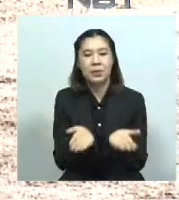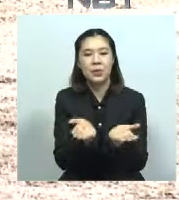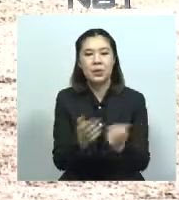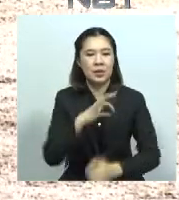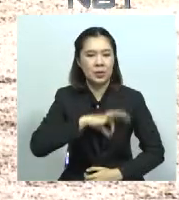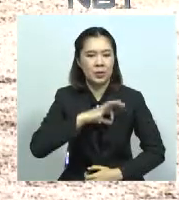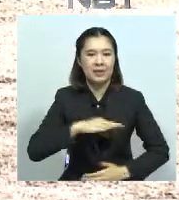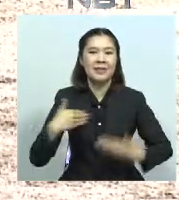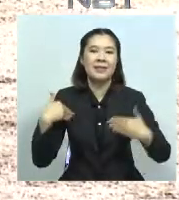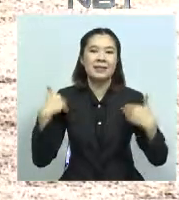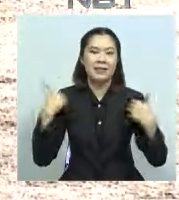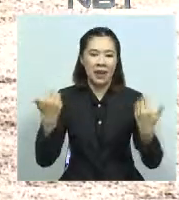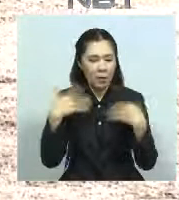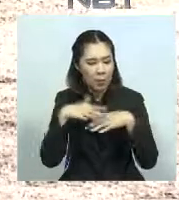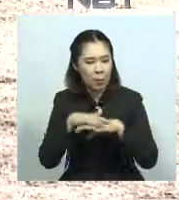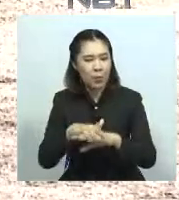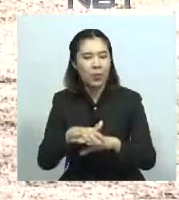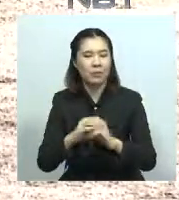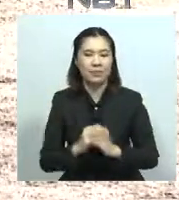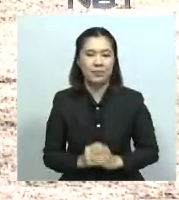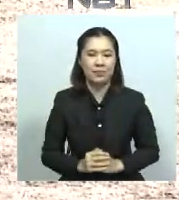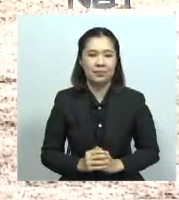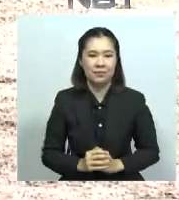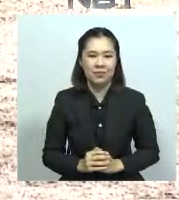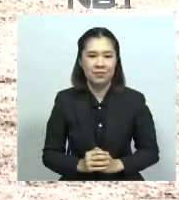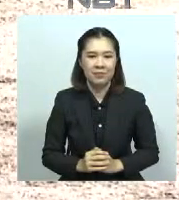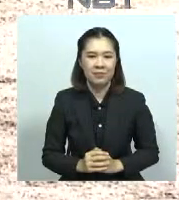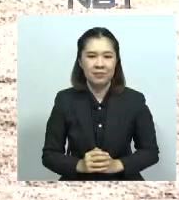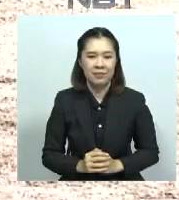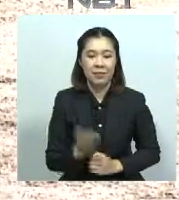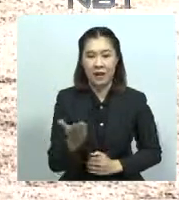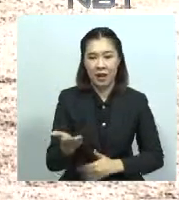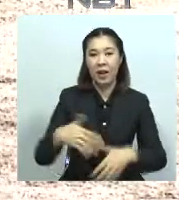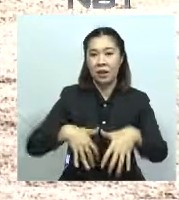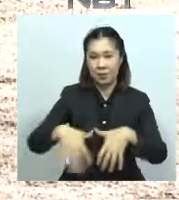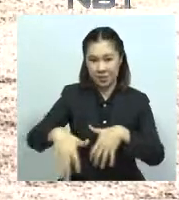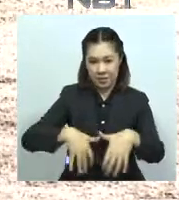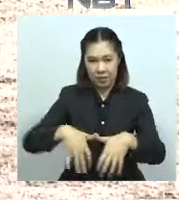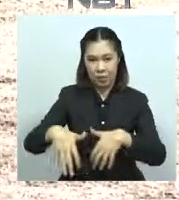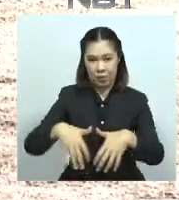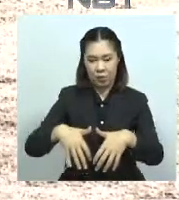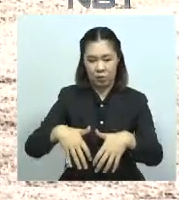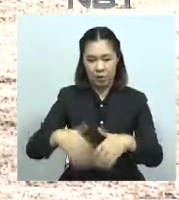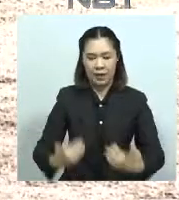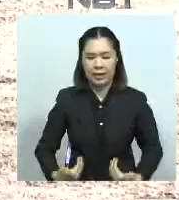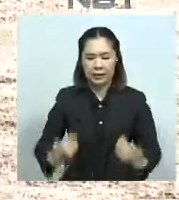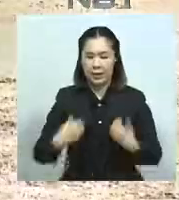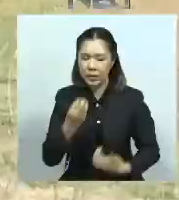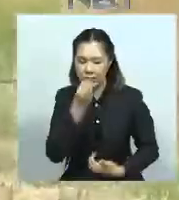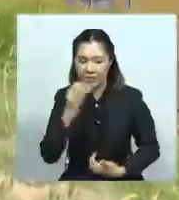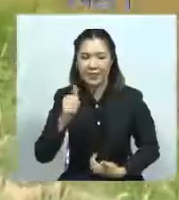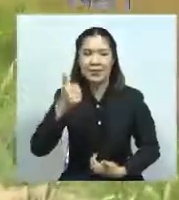กดีใจที่ได้มีส่วนร่วมให้ประชาชนเนี่ยจะได้อยู่ดีกินดีกัน